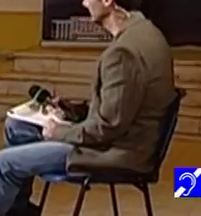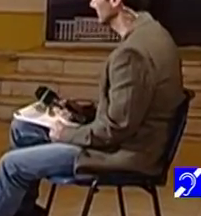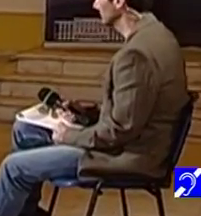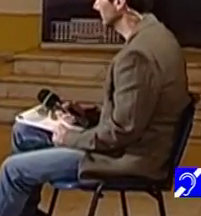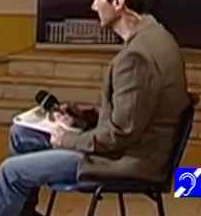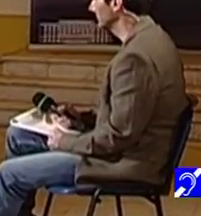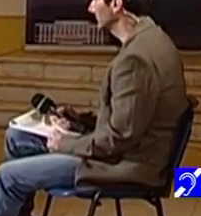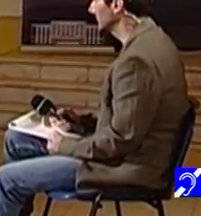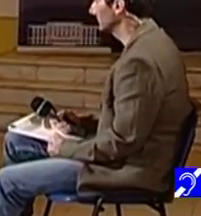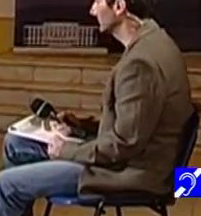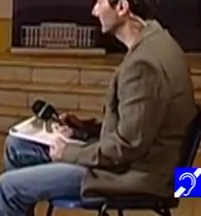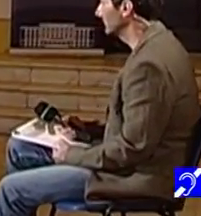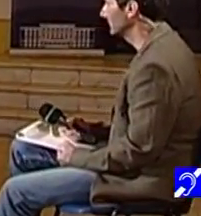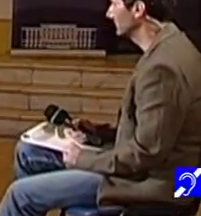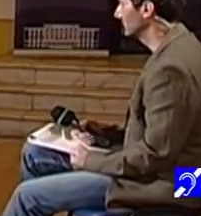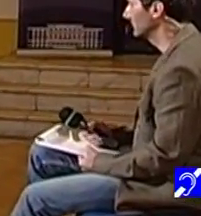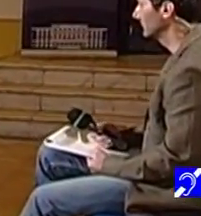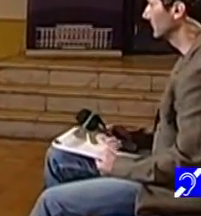și dai de